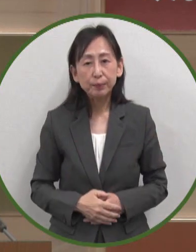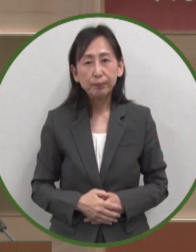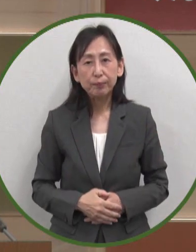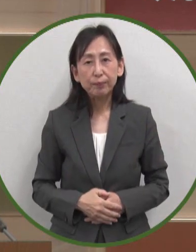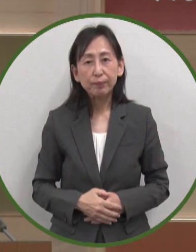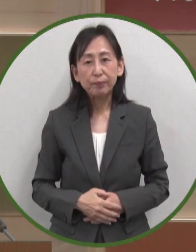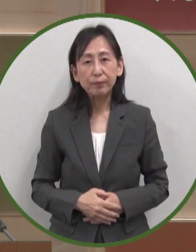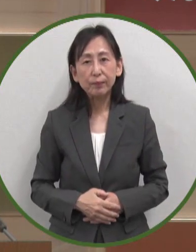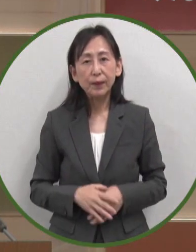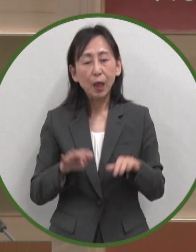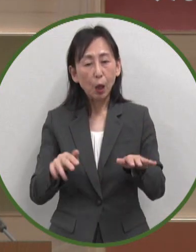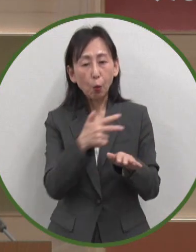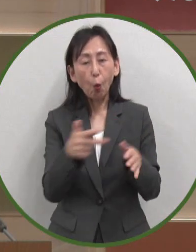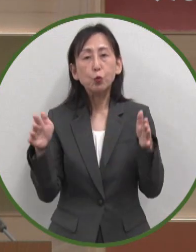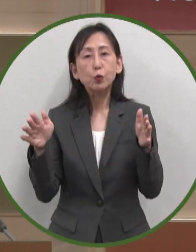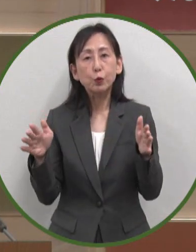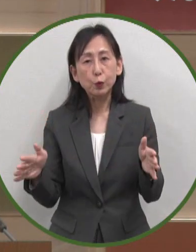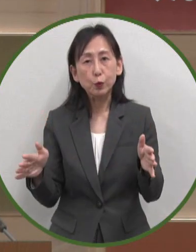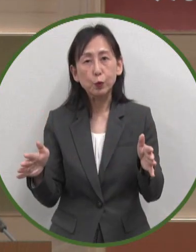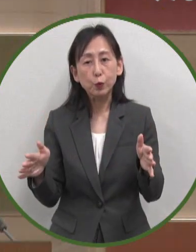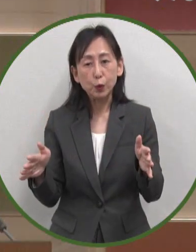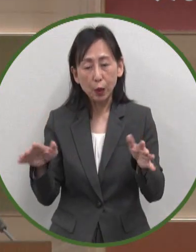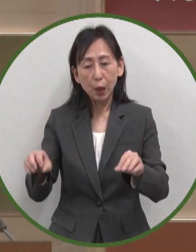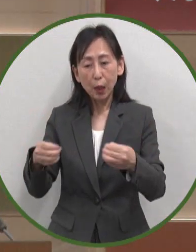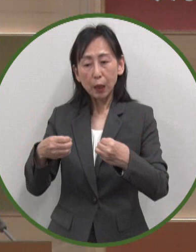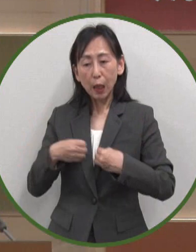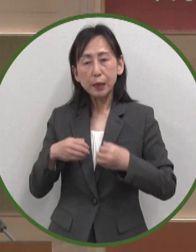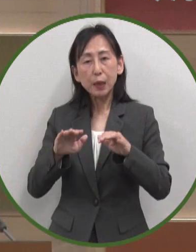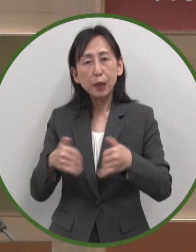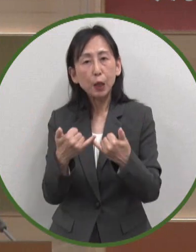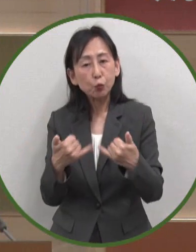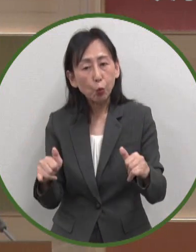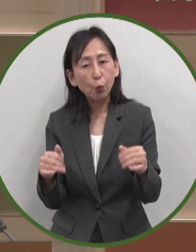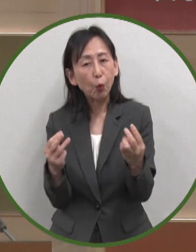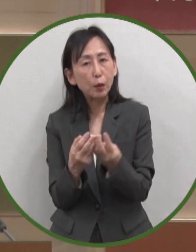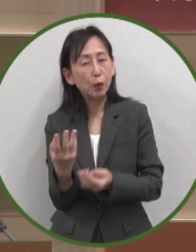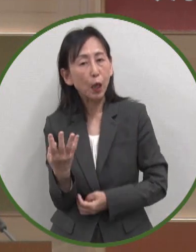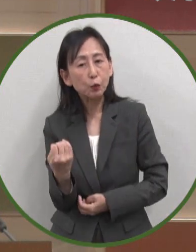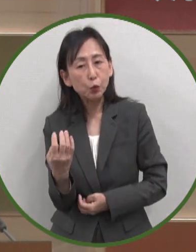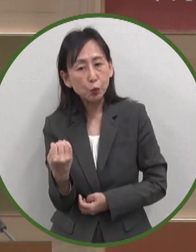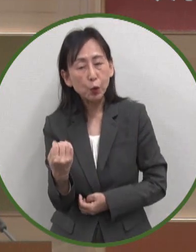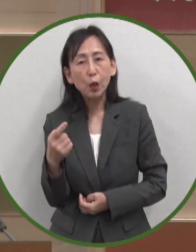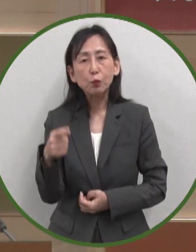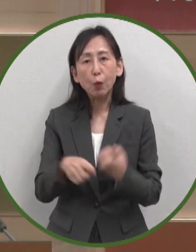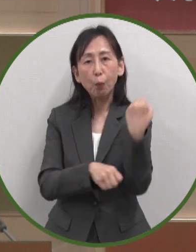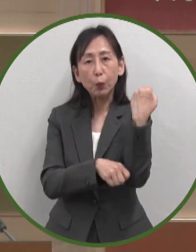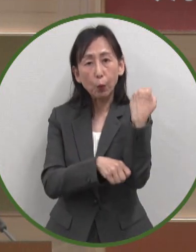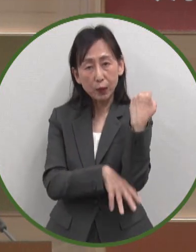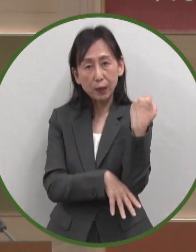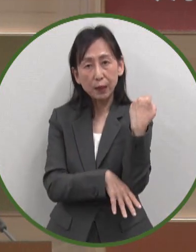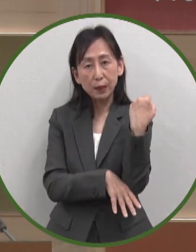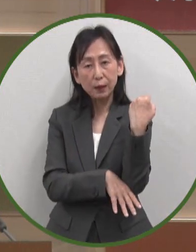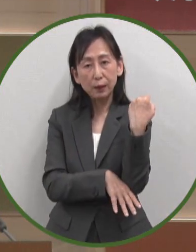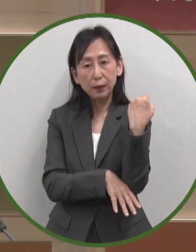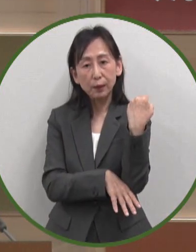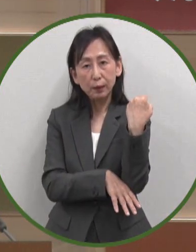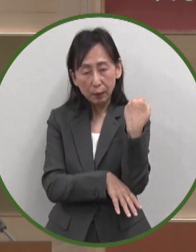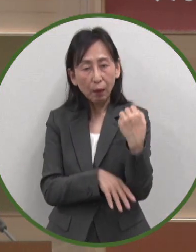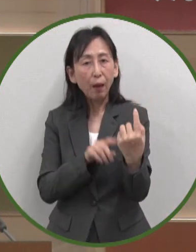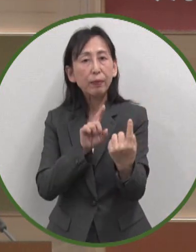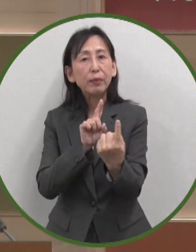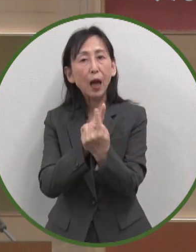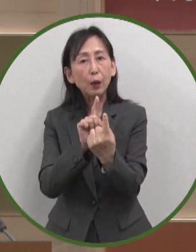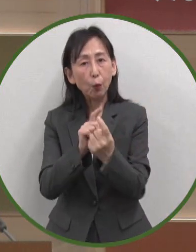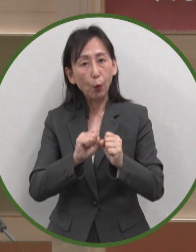そういう意味では今週ぐらいに感染している人がどれぐらいいるのかということを踏まえて、で対応す